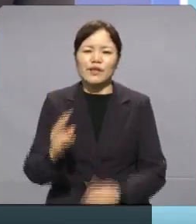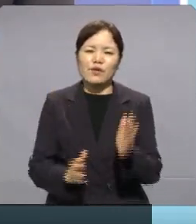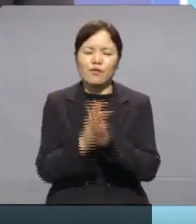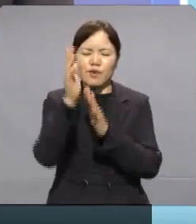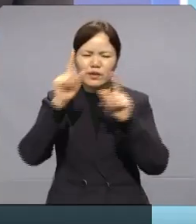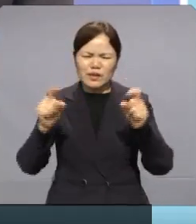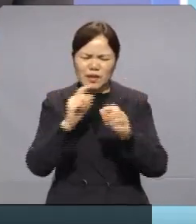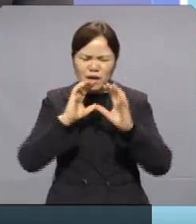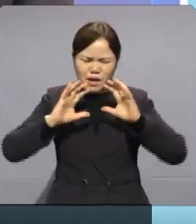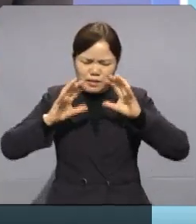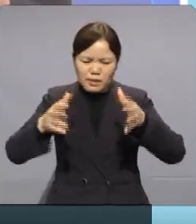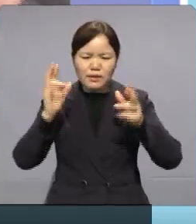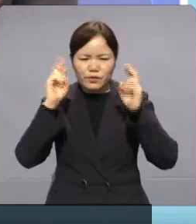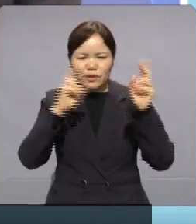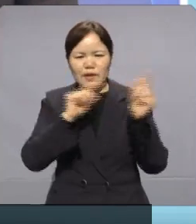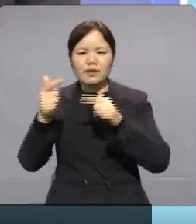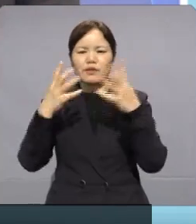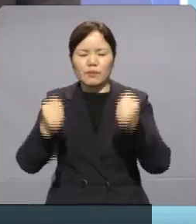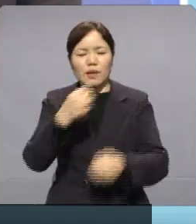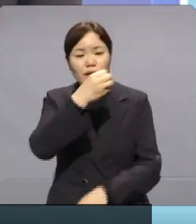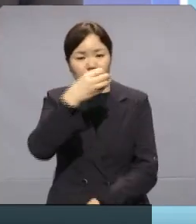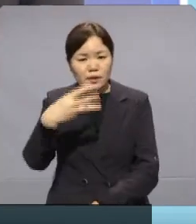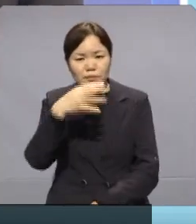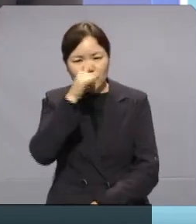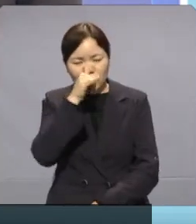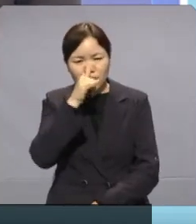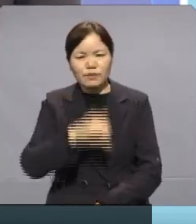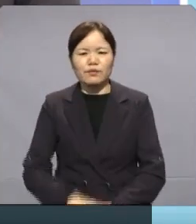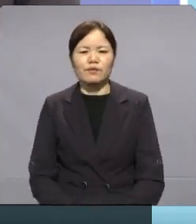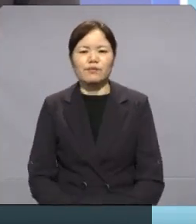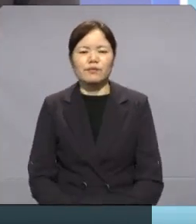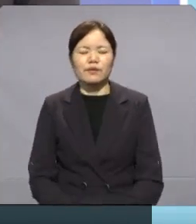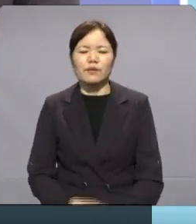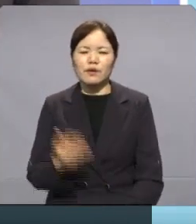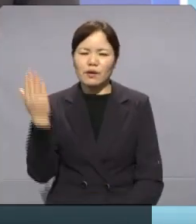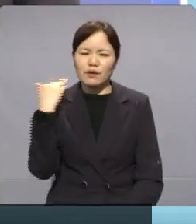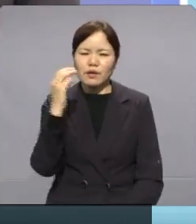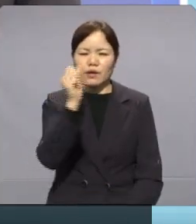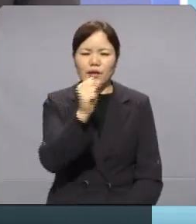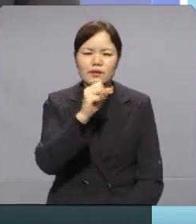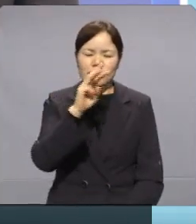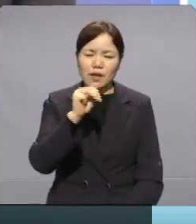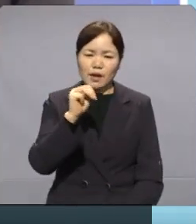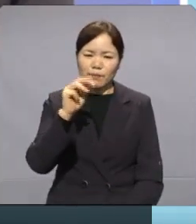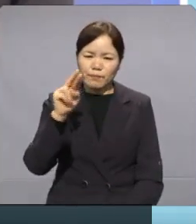세계적인 기업들도 굉장히 많습니다. 당연히 삼성도 있고요. 얼마 전에 SLMN이라고